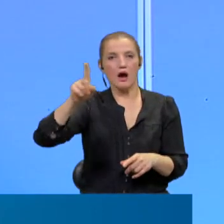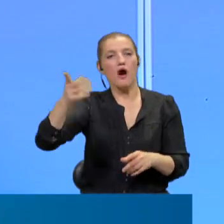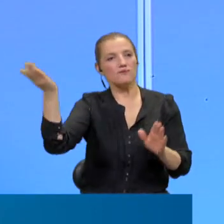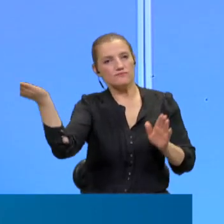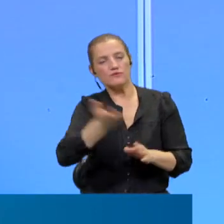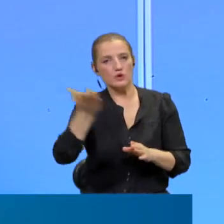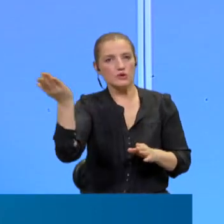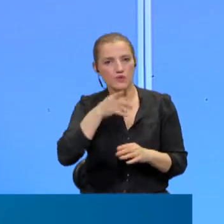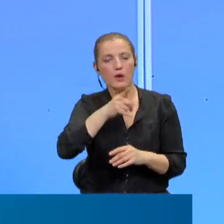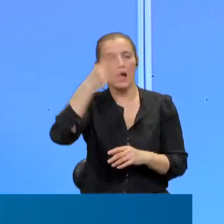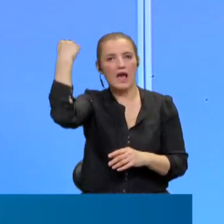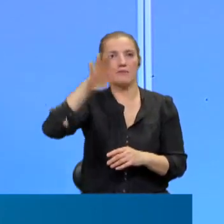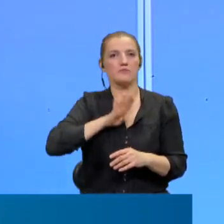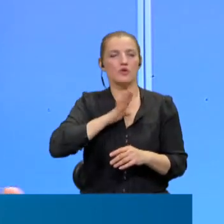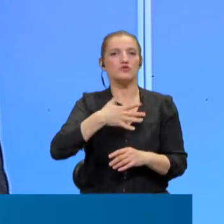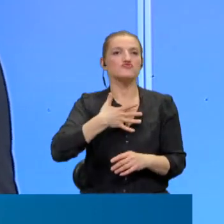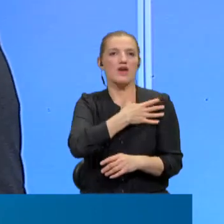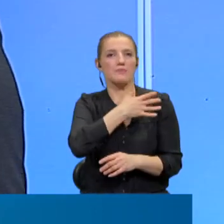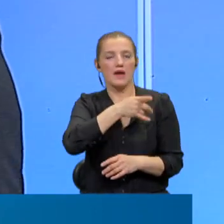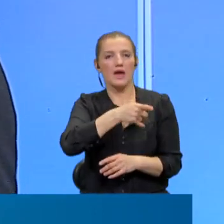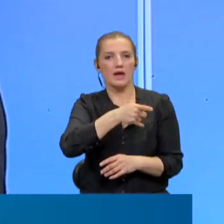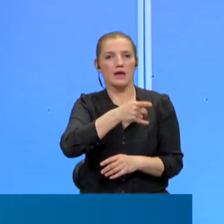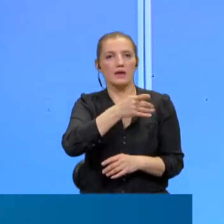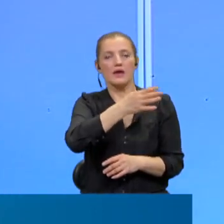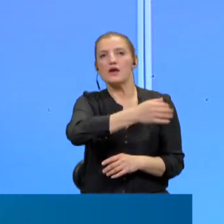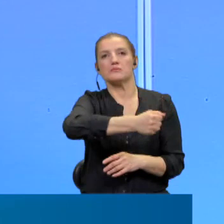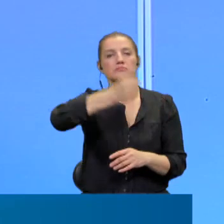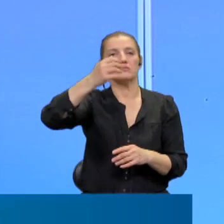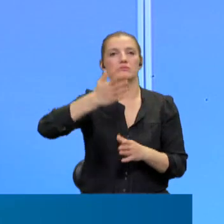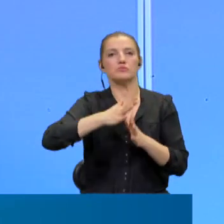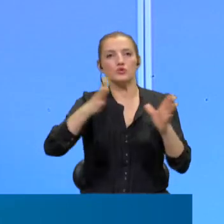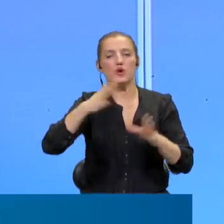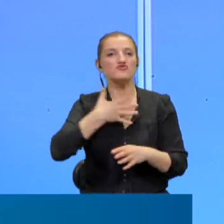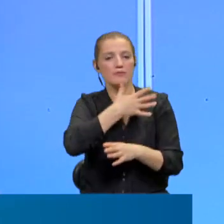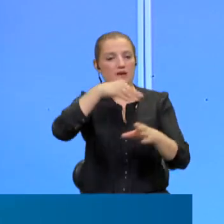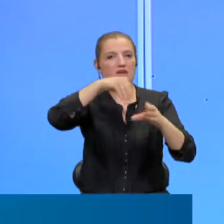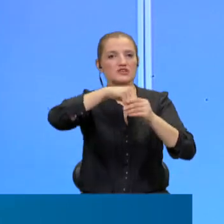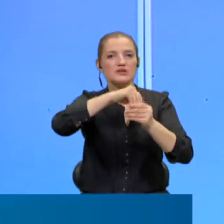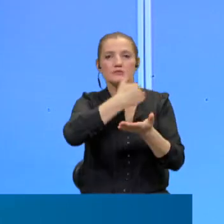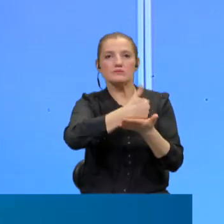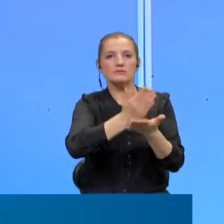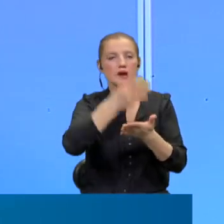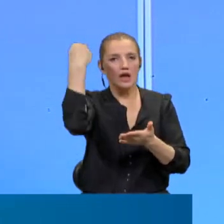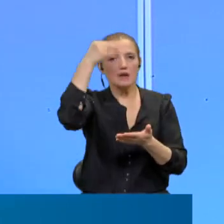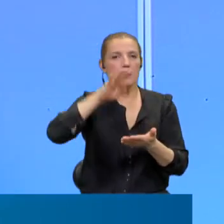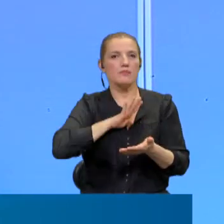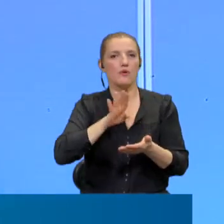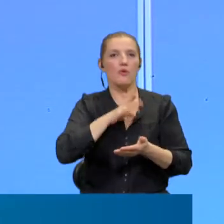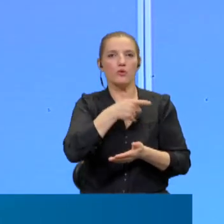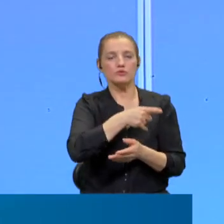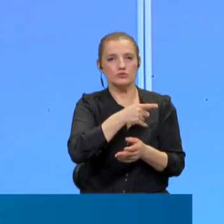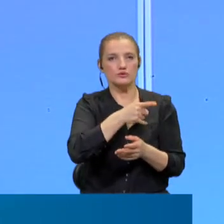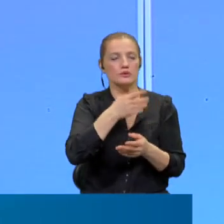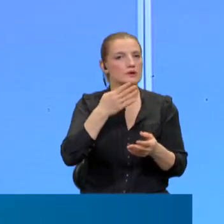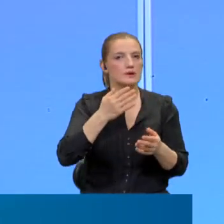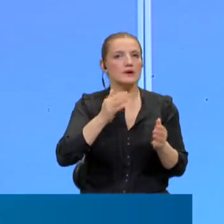büyüyor Bence hep edeyim ama oldu bir kaşık suda boğmak isteyen adamlar var Onlar bileyim ama onu da sarıldılar yanımda